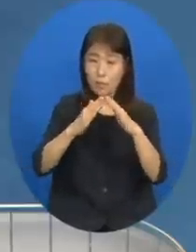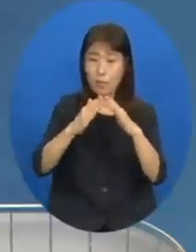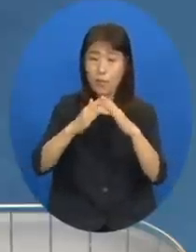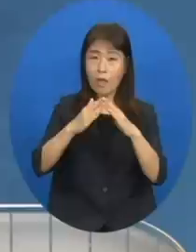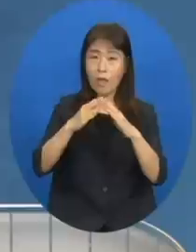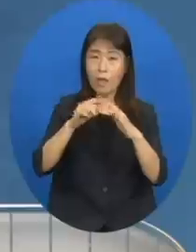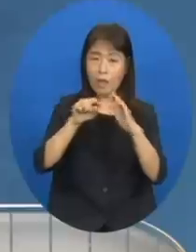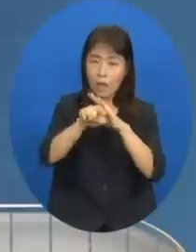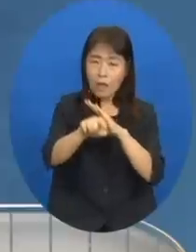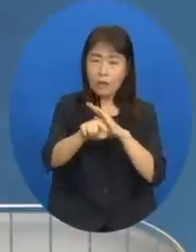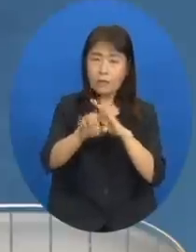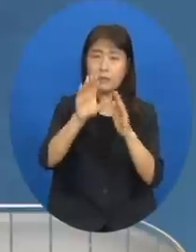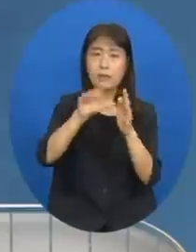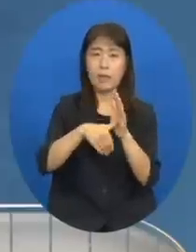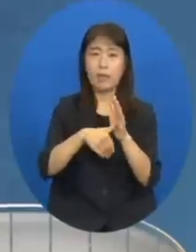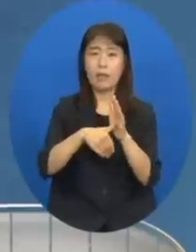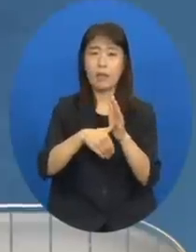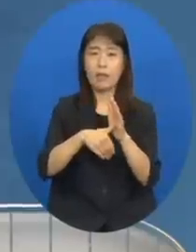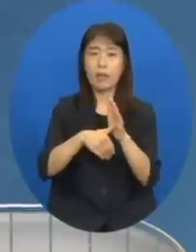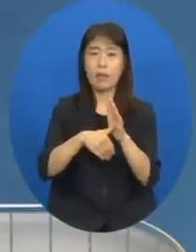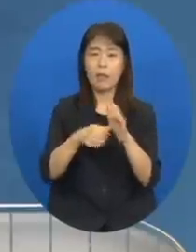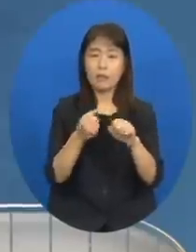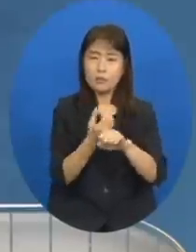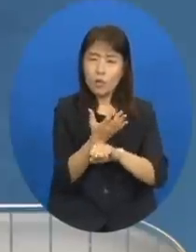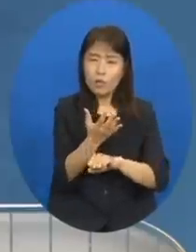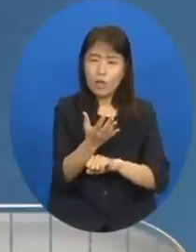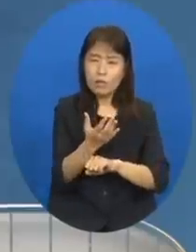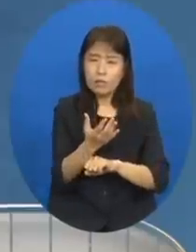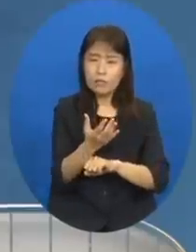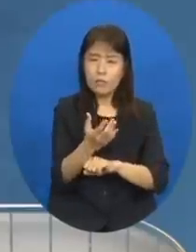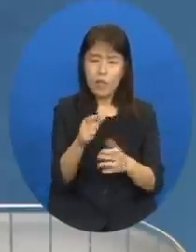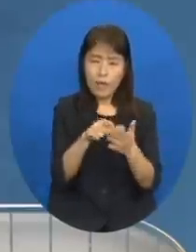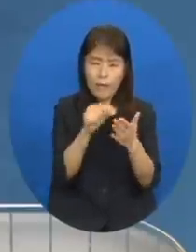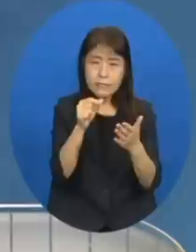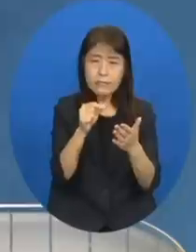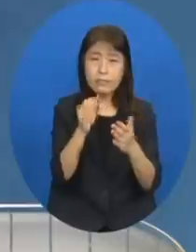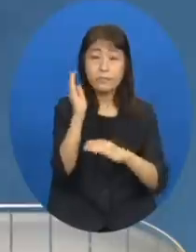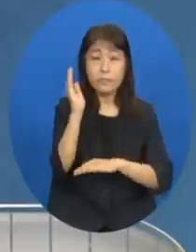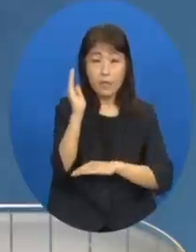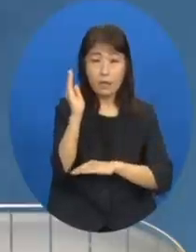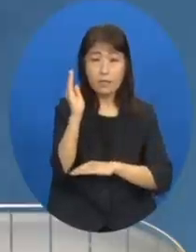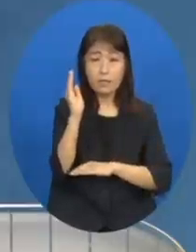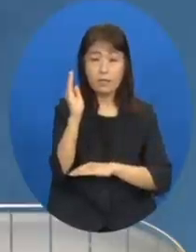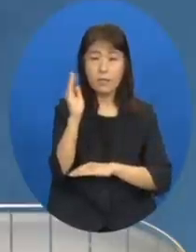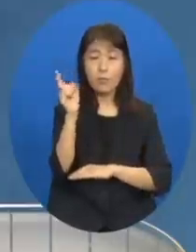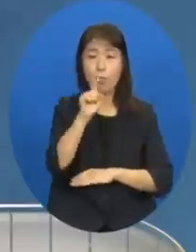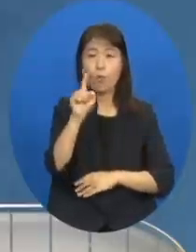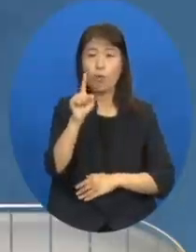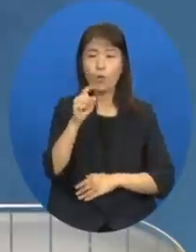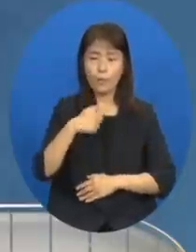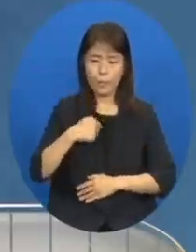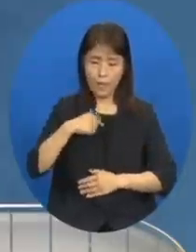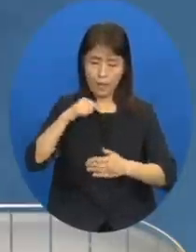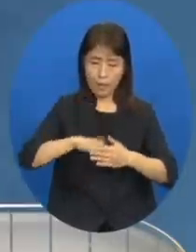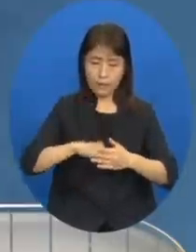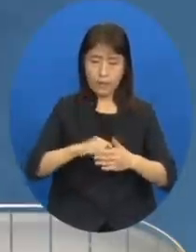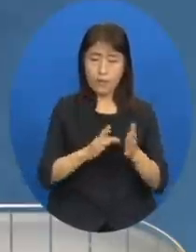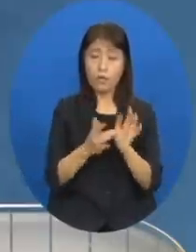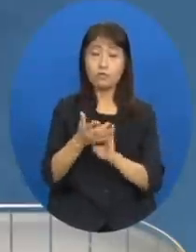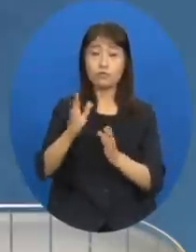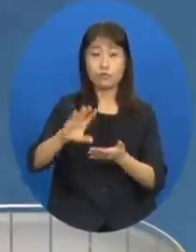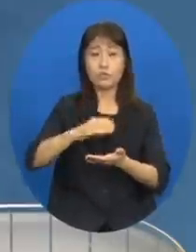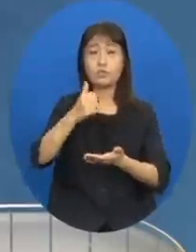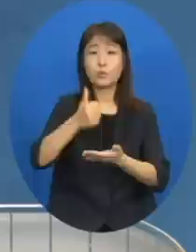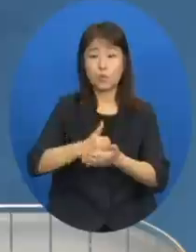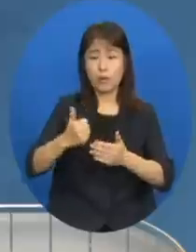연합집회에 가게 되면 전화는 핵심 메시지는 우리 안에 예수 그리스도가 계시다는 것입니다